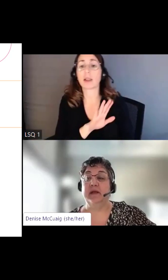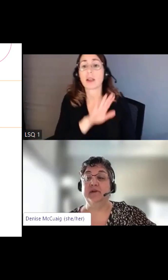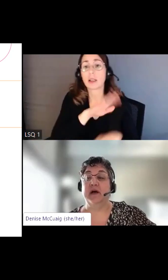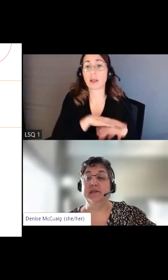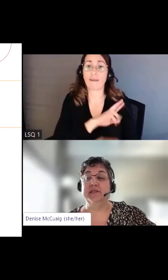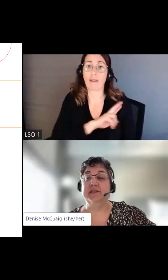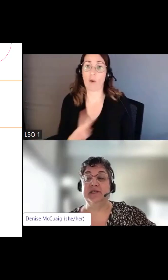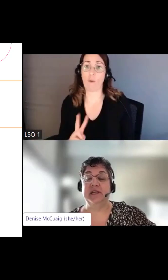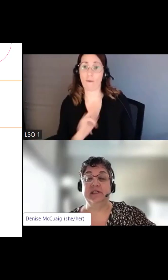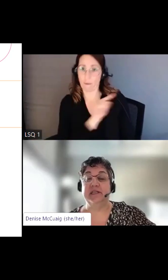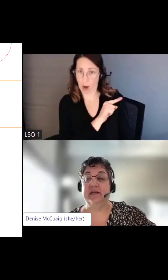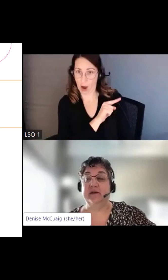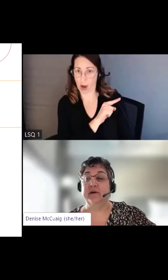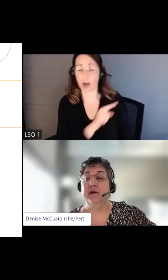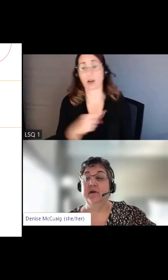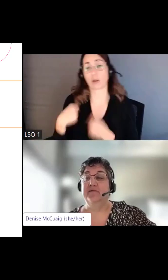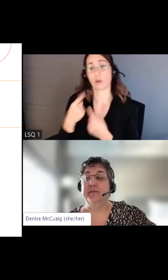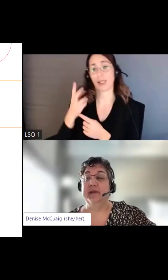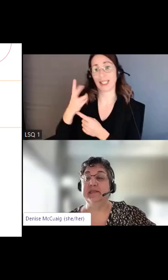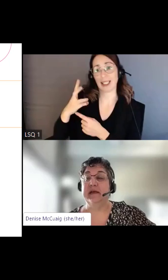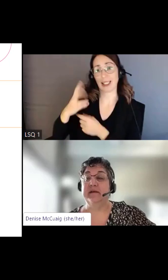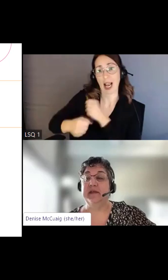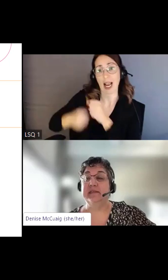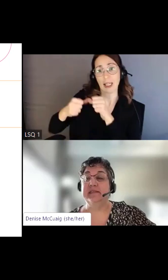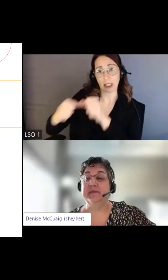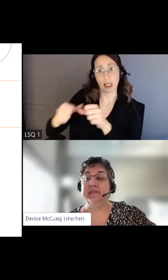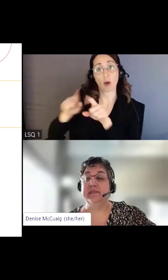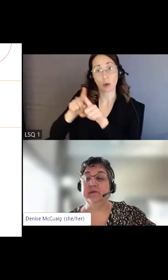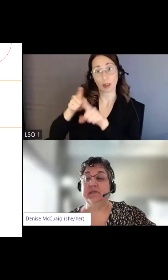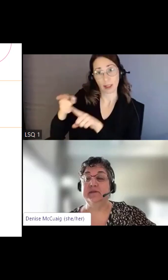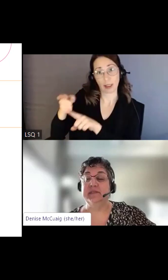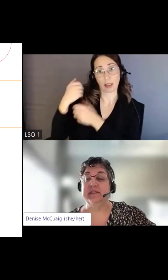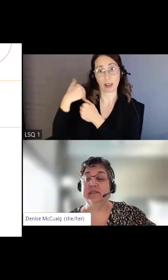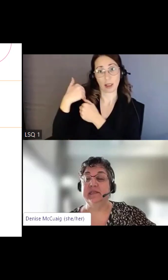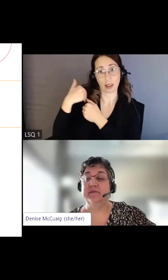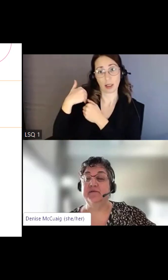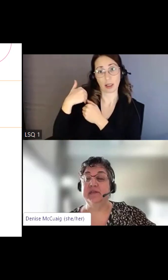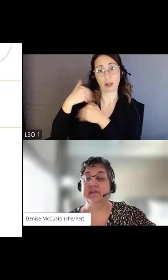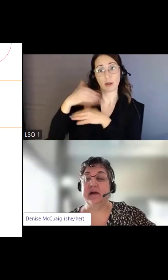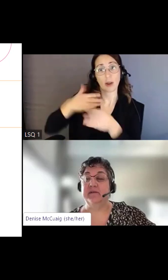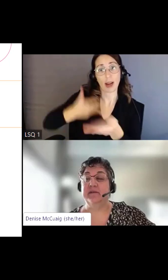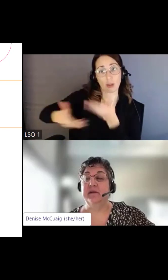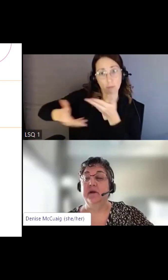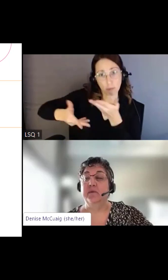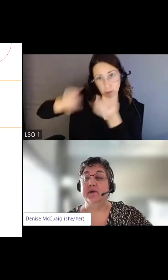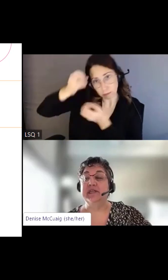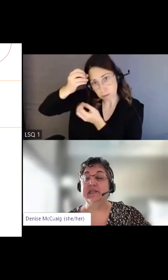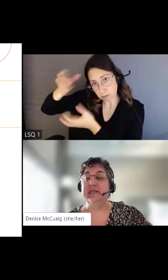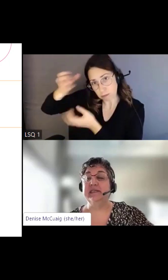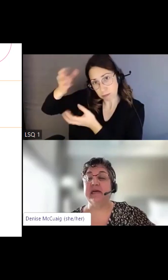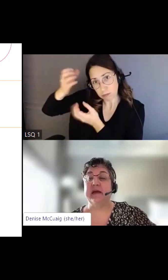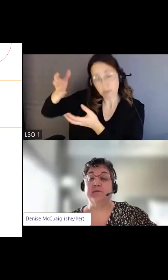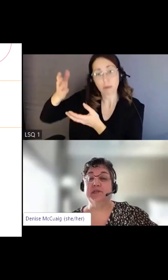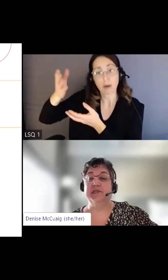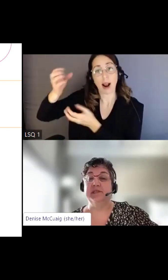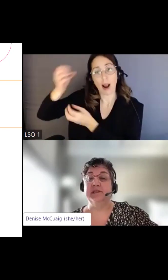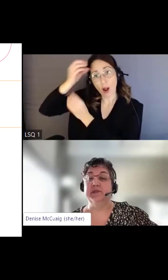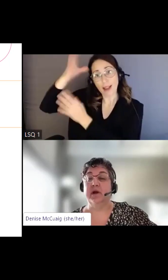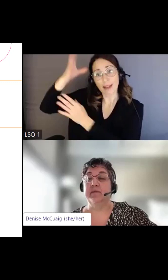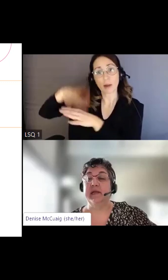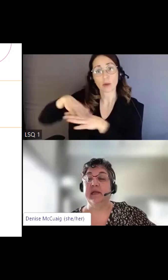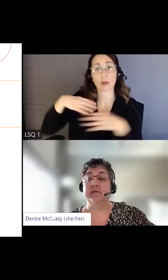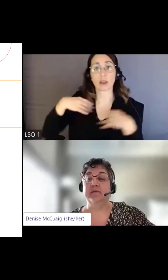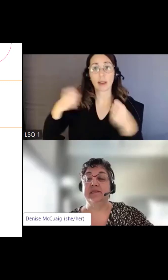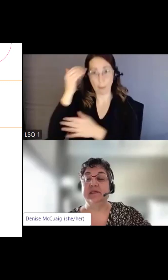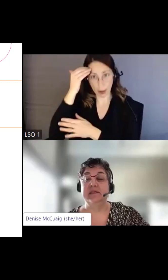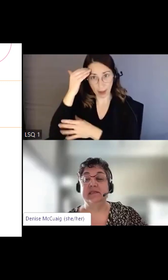poste de responsable de l'échange des connaissances pour les services de santé mentale et de toxicomanie au sein de Fraser Health. Elle dirige là